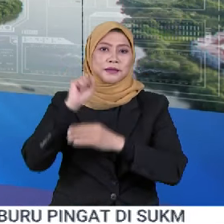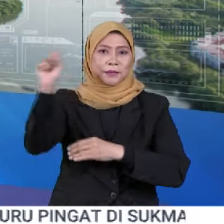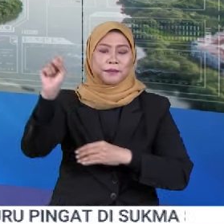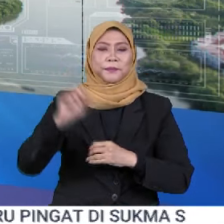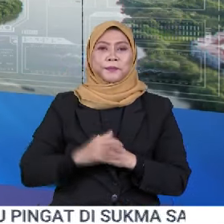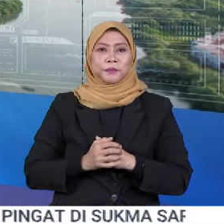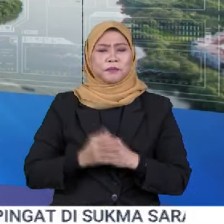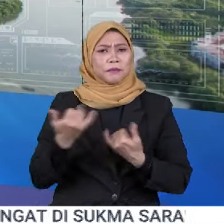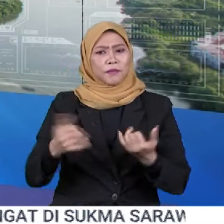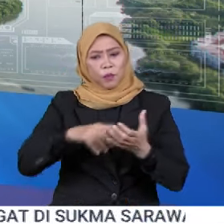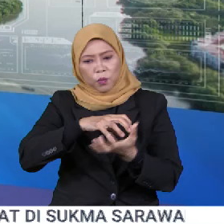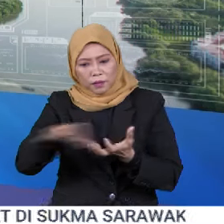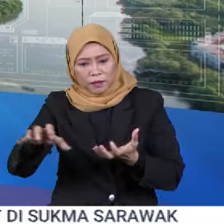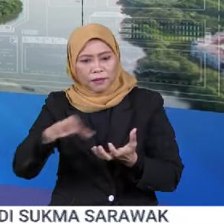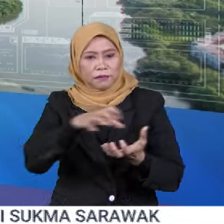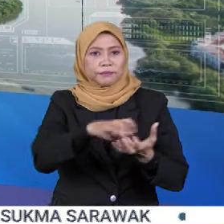berikutnya